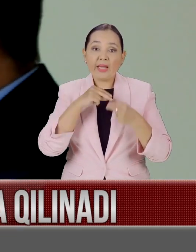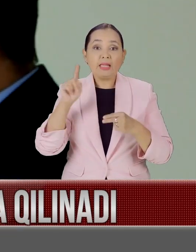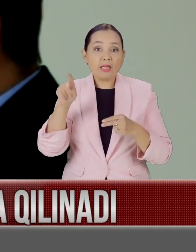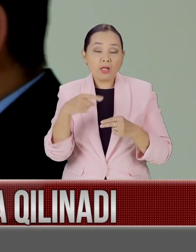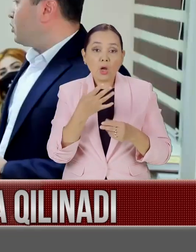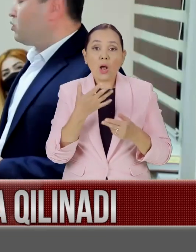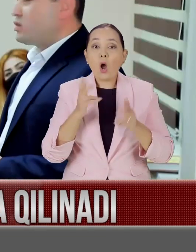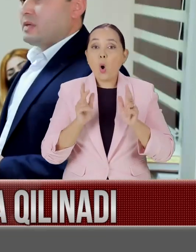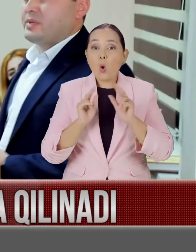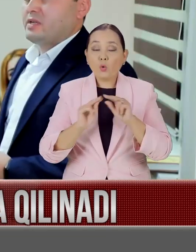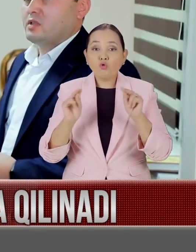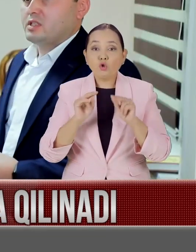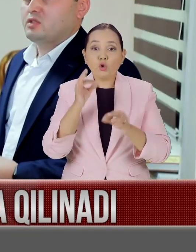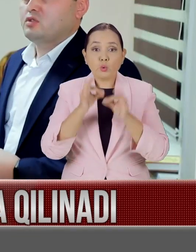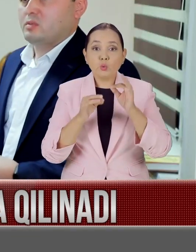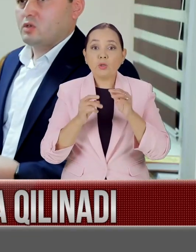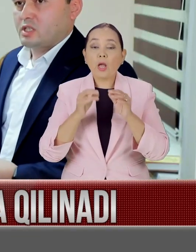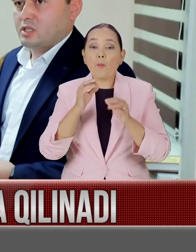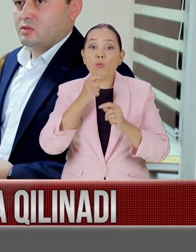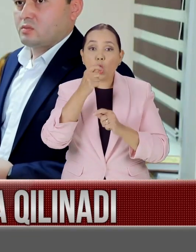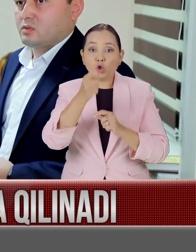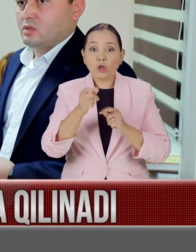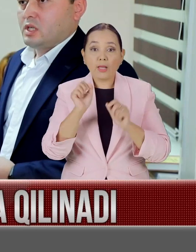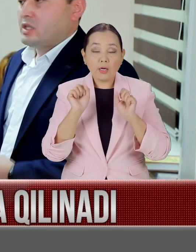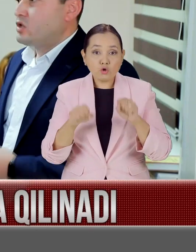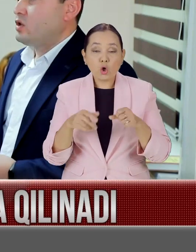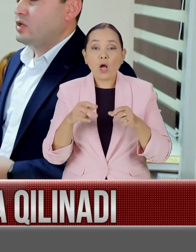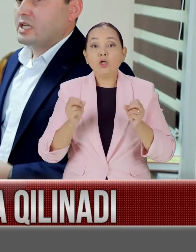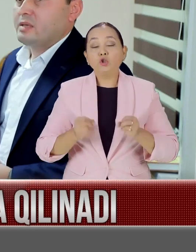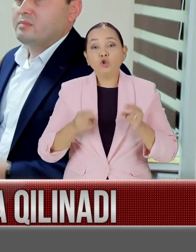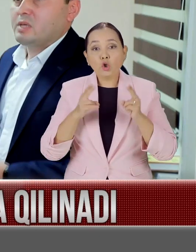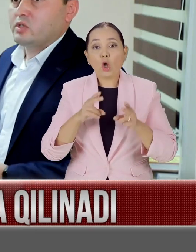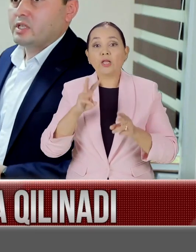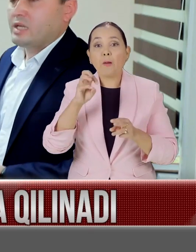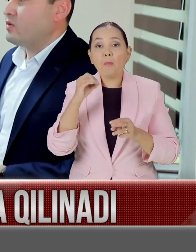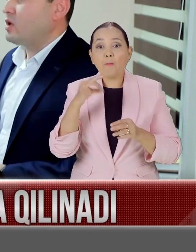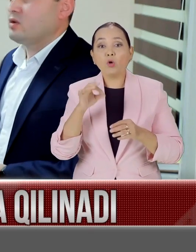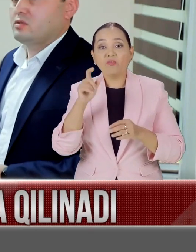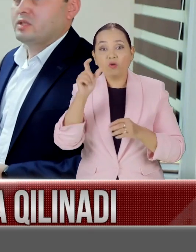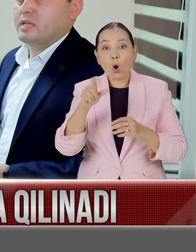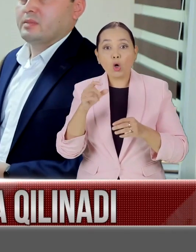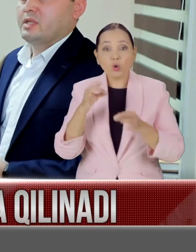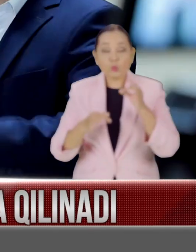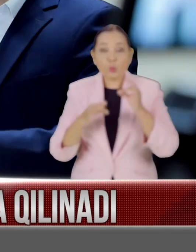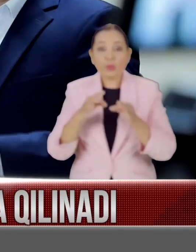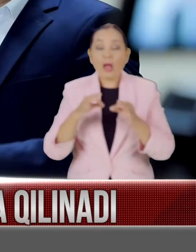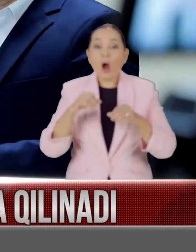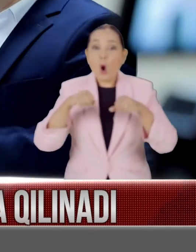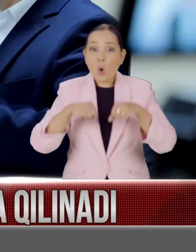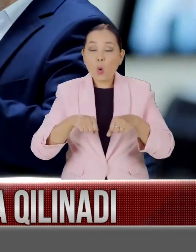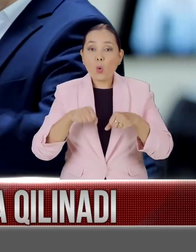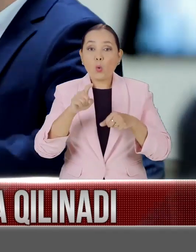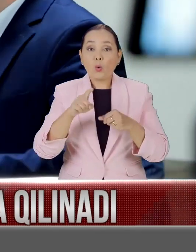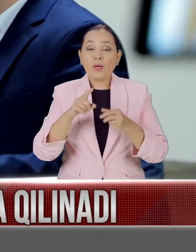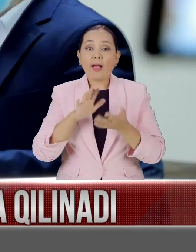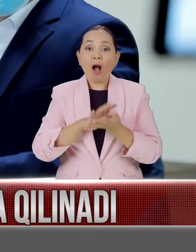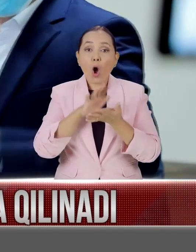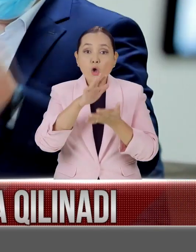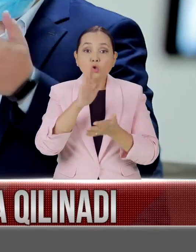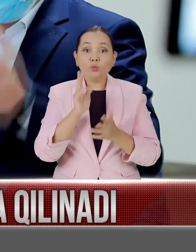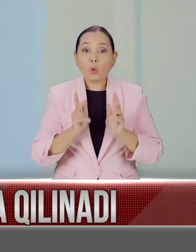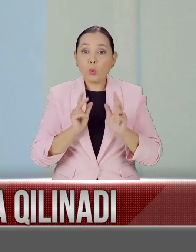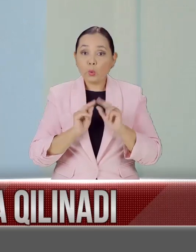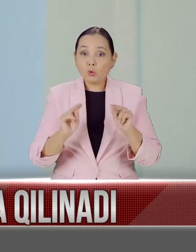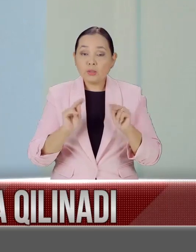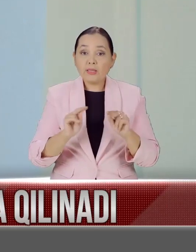parcha keltirdi. O'qituvchilar bevosita sudga murojaat qilishi mumkin. Jinoyiga ham, ma'muriyga ham, fuqarolik sudiga ham. Lekin huquqi oyoq osti bo'lgan